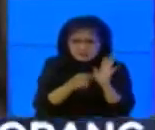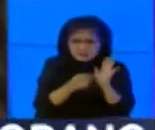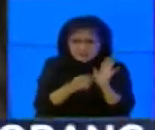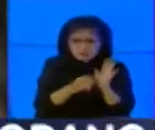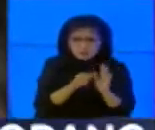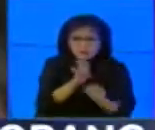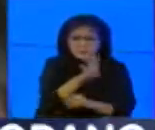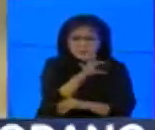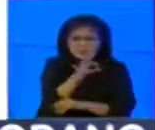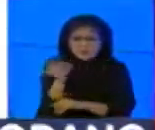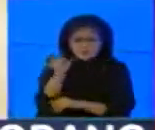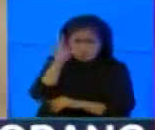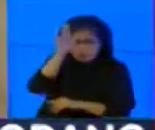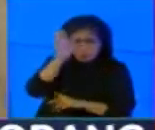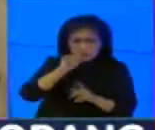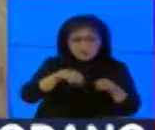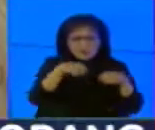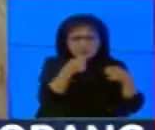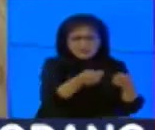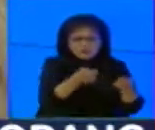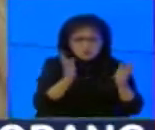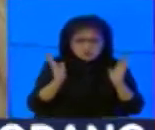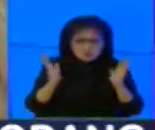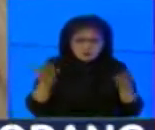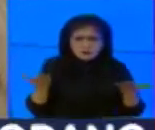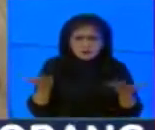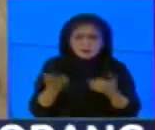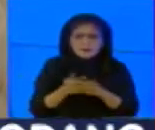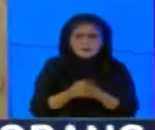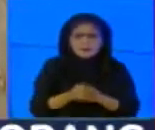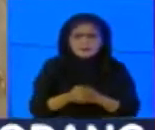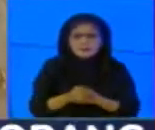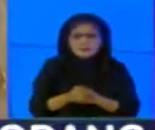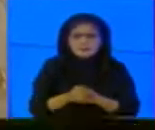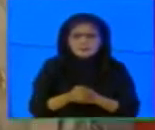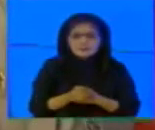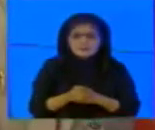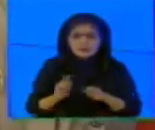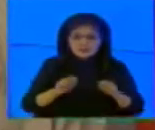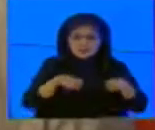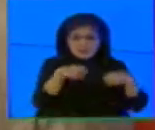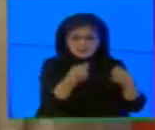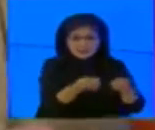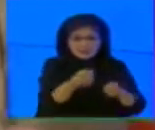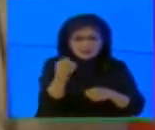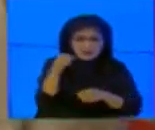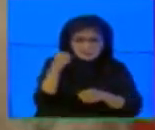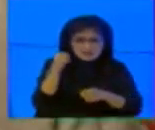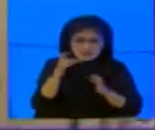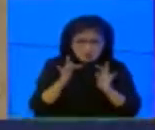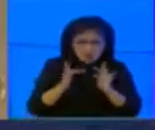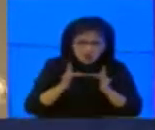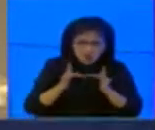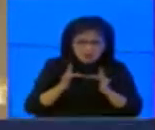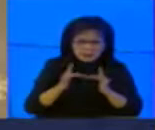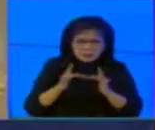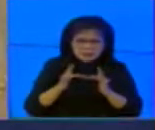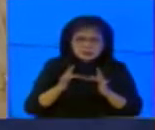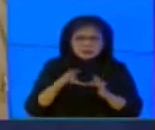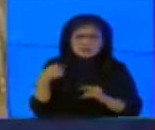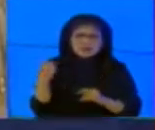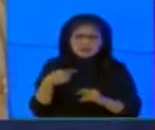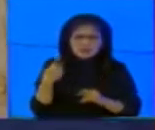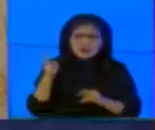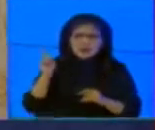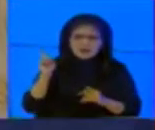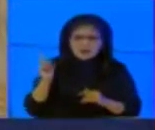orang. Bagi yang belum bisa mendaftar secara online, kami menyiapkan konter teman-teman untuk